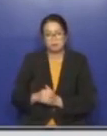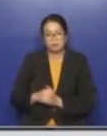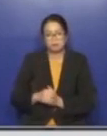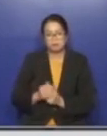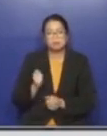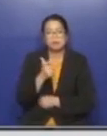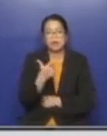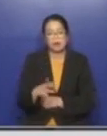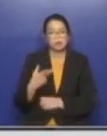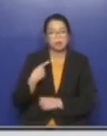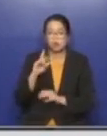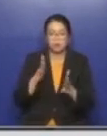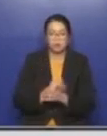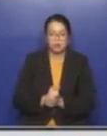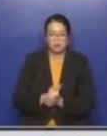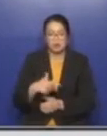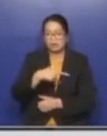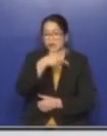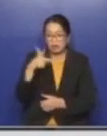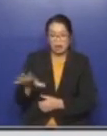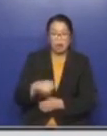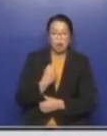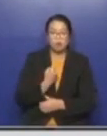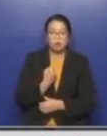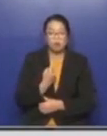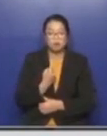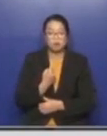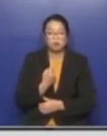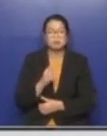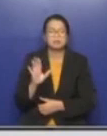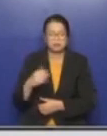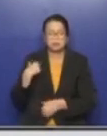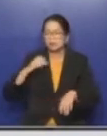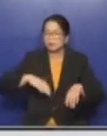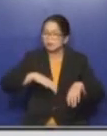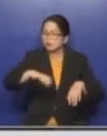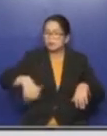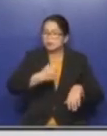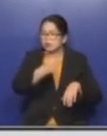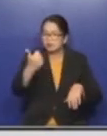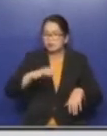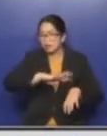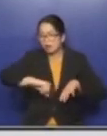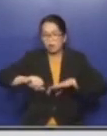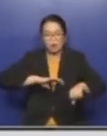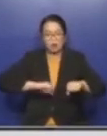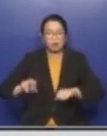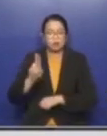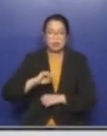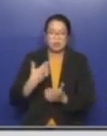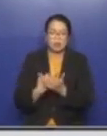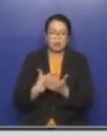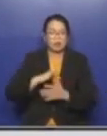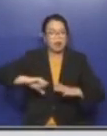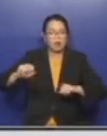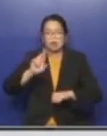ไม่ใช่ไทยพีบีเอสเอามาคนเดียวหรอกครับหลายองค์กรก็เอาเงินไปใช้เพราะนั้นผมจึงฝากให้ไ